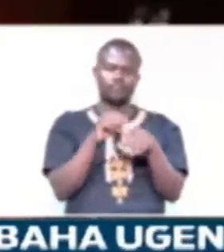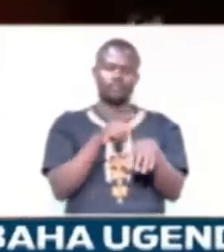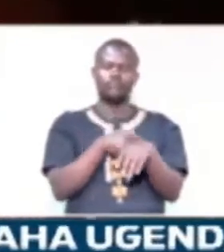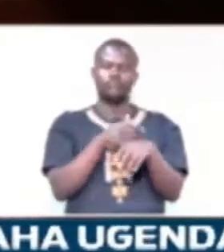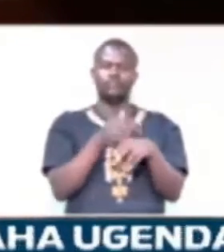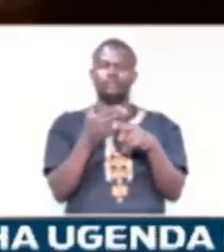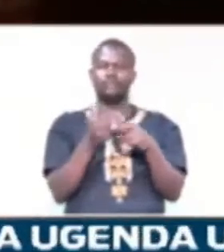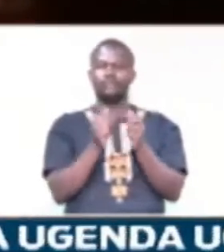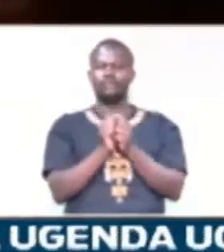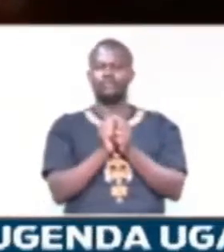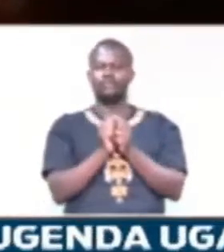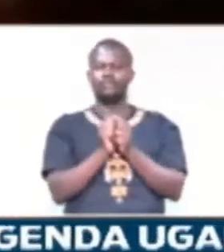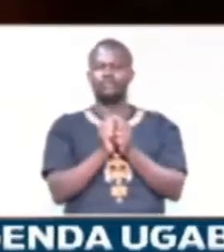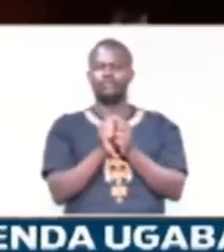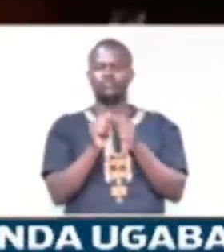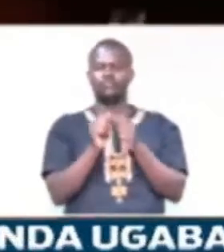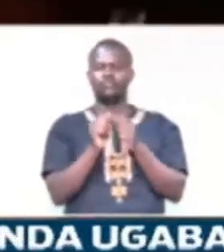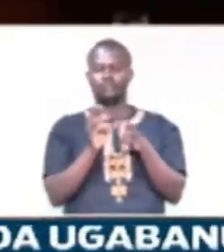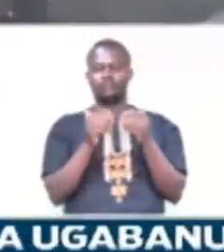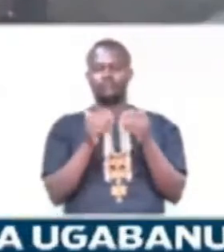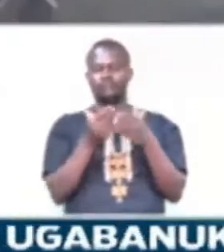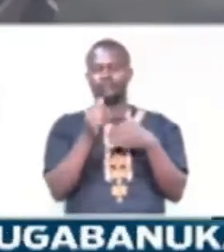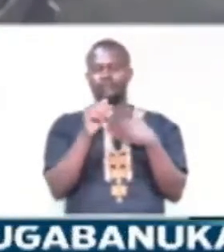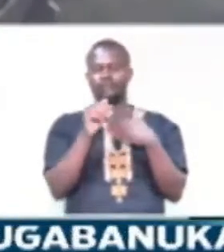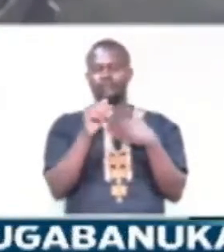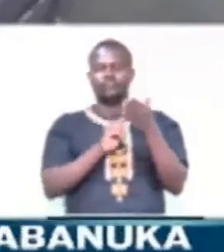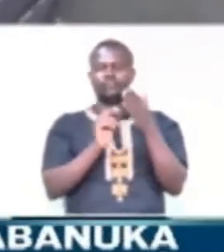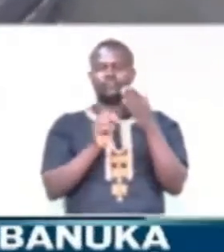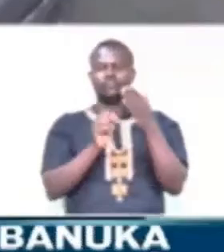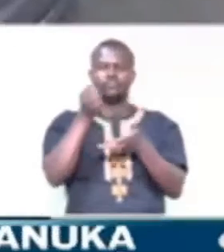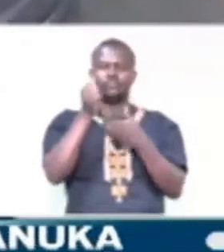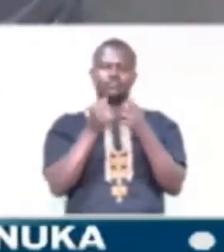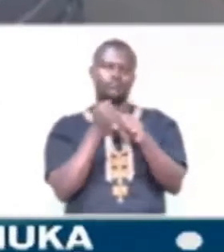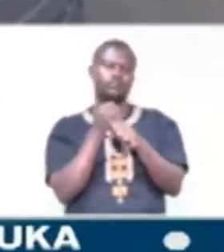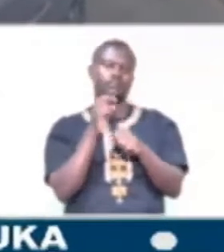giciriritse. Ku bijyanye n'uburyo amafaranga azakoreshwa mu ngengo y'imari y'umwaka wa